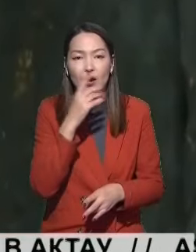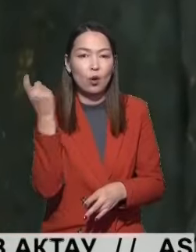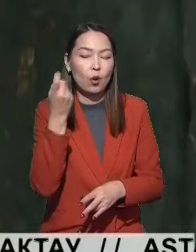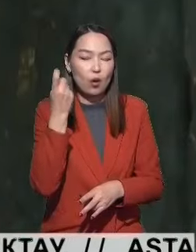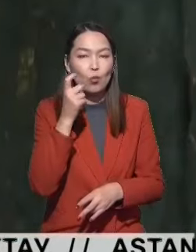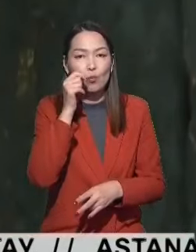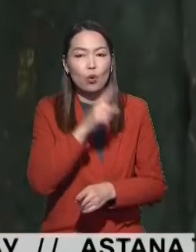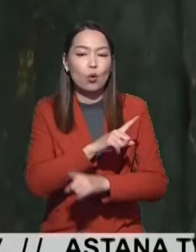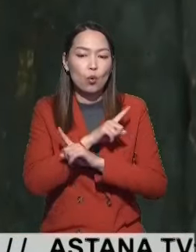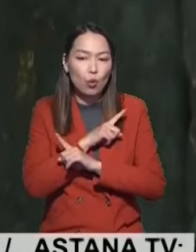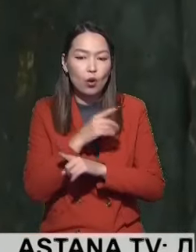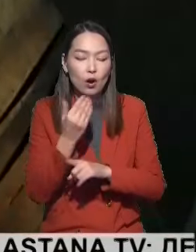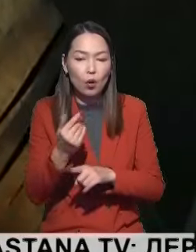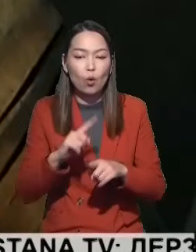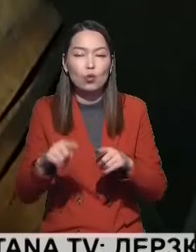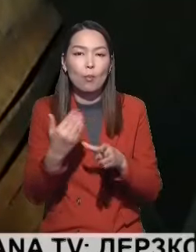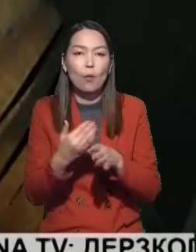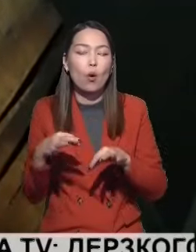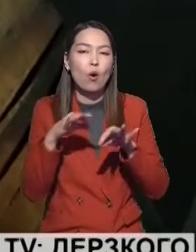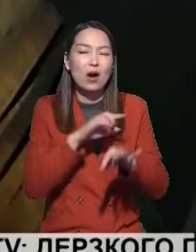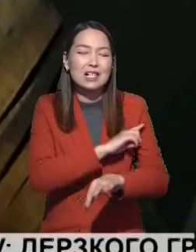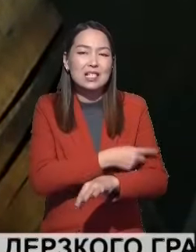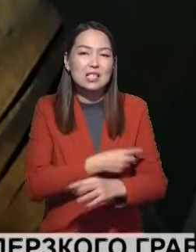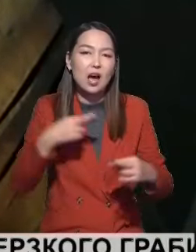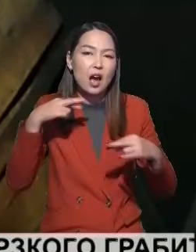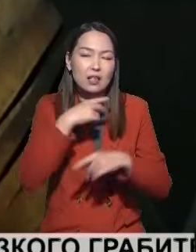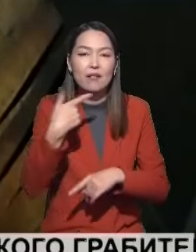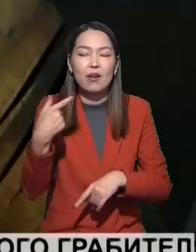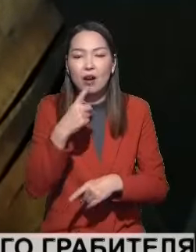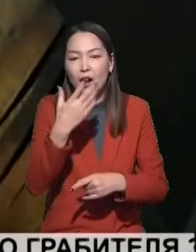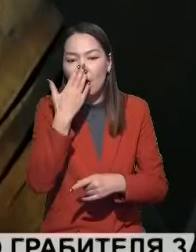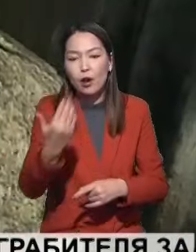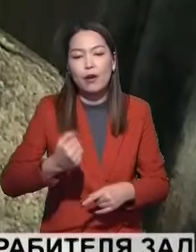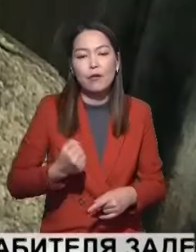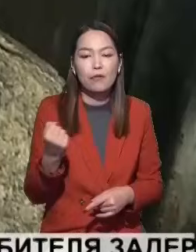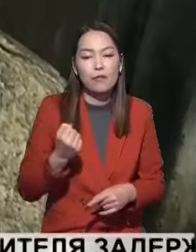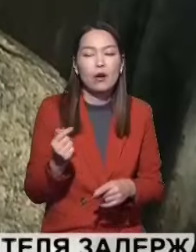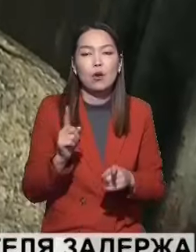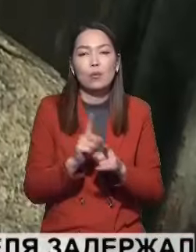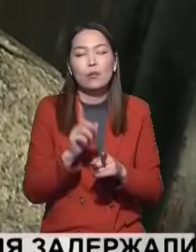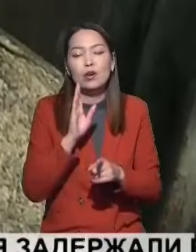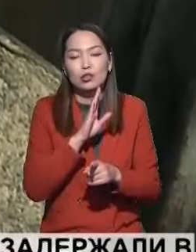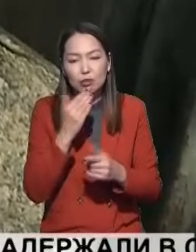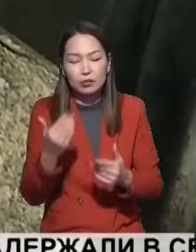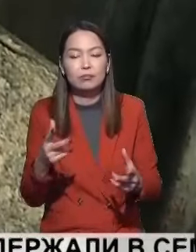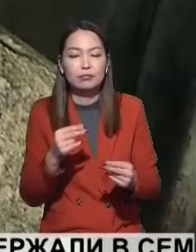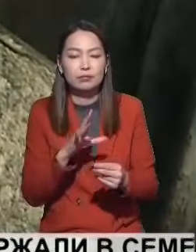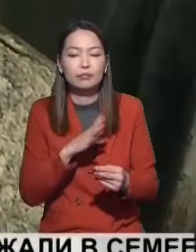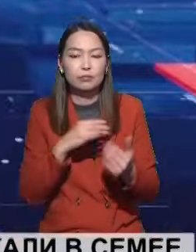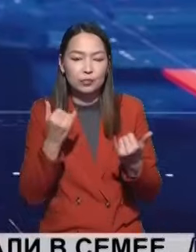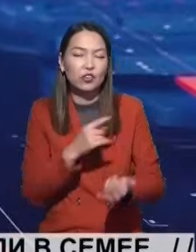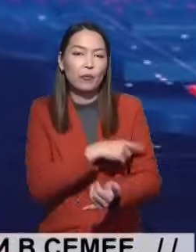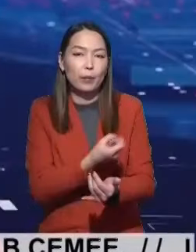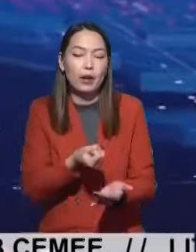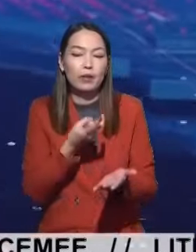умер в карете скорой помощи от сильного отравления угарным газом. Его друзья, мужчина и женщина, выжили. Последняя сейчас в